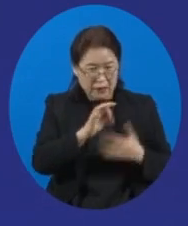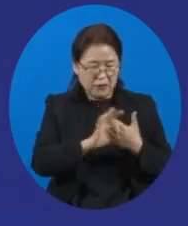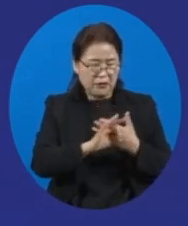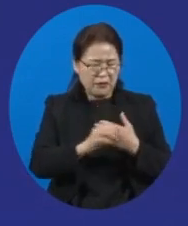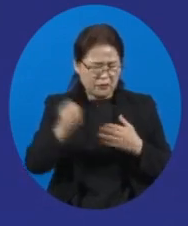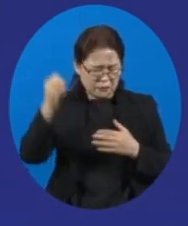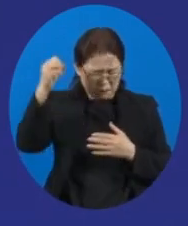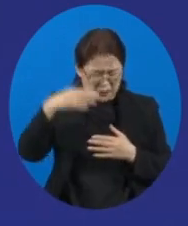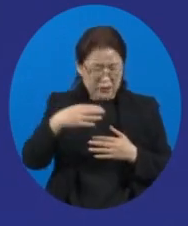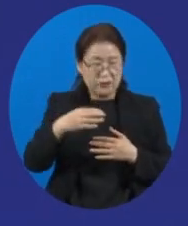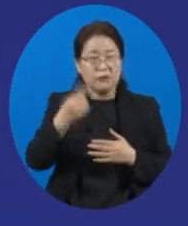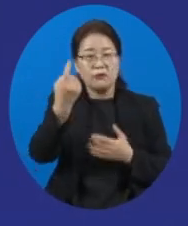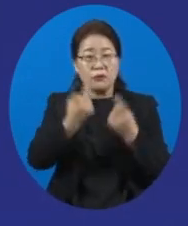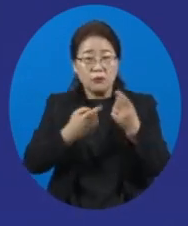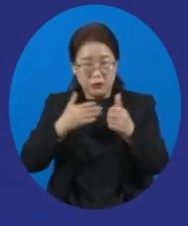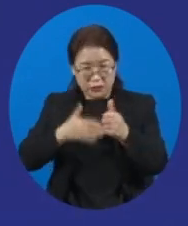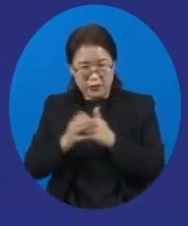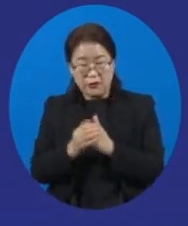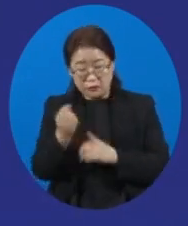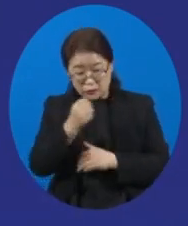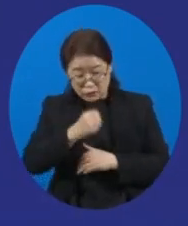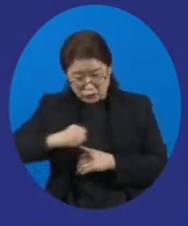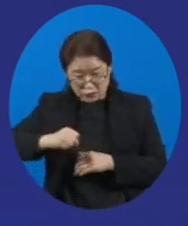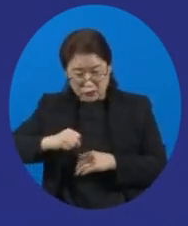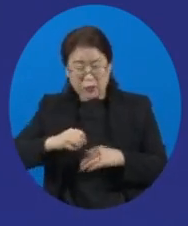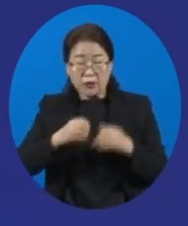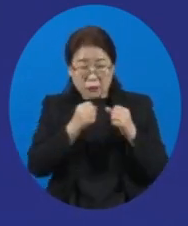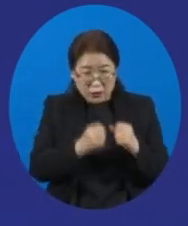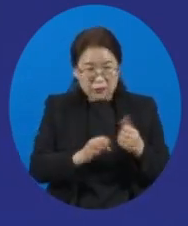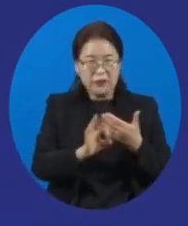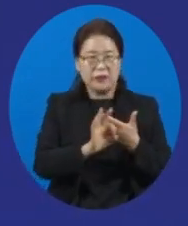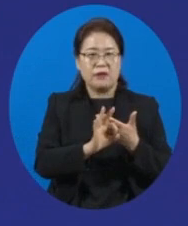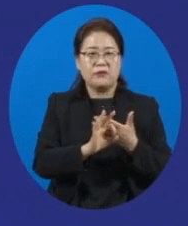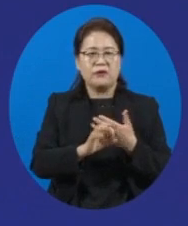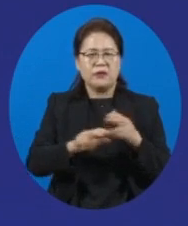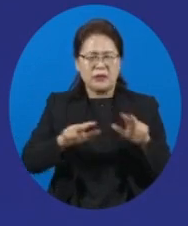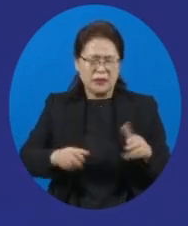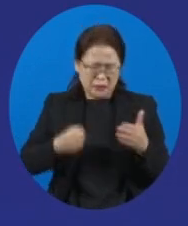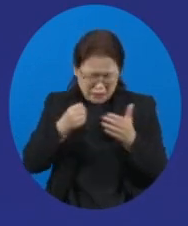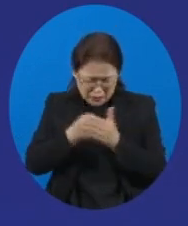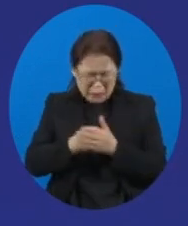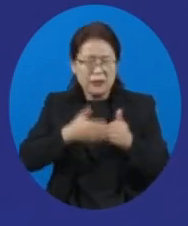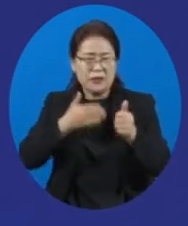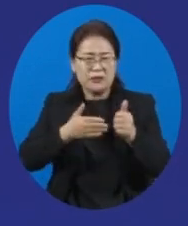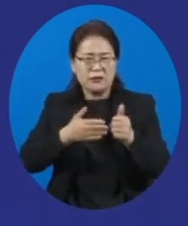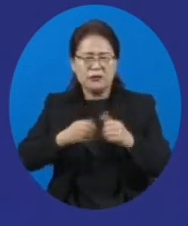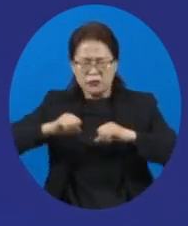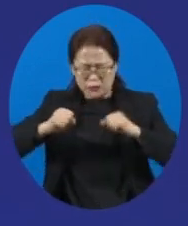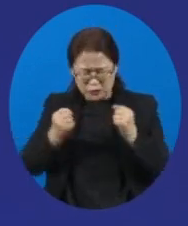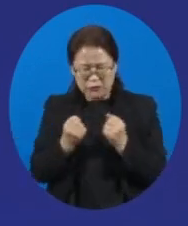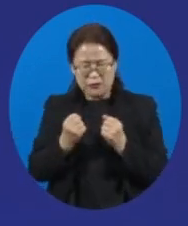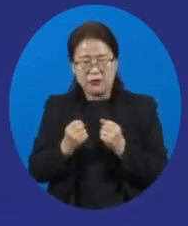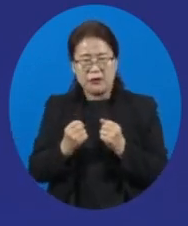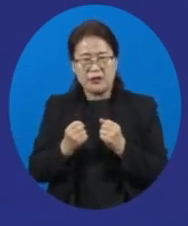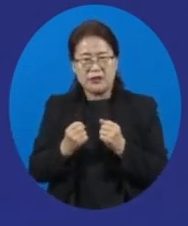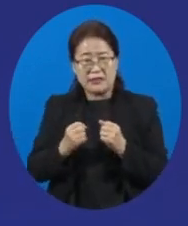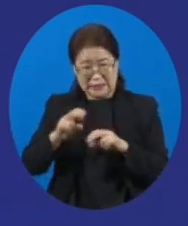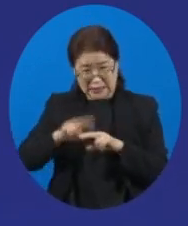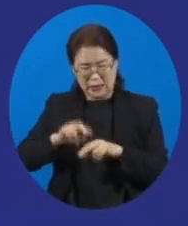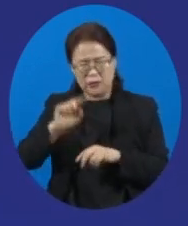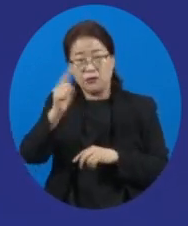나오십시오. 불순종의 자리에 머물러 있다면 이제 결단하고 순종의 자리로 나오십시오.